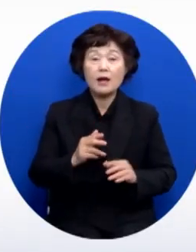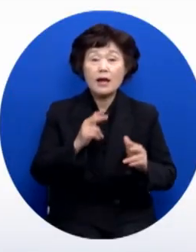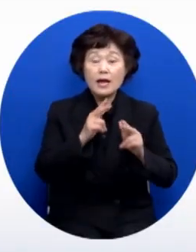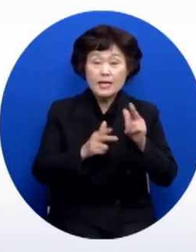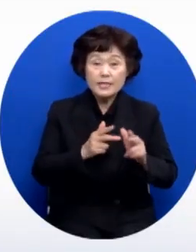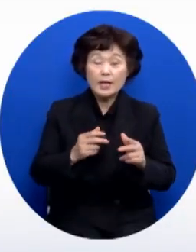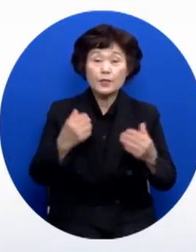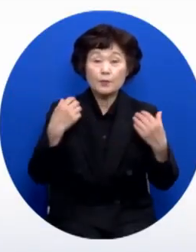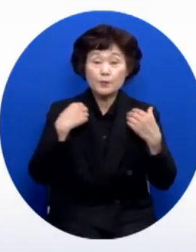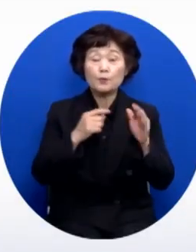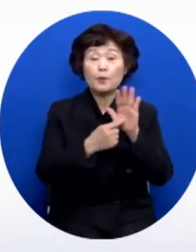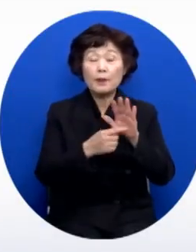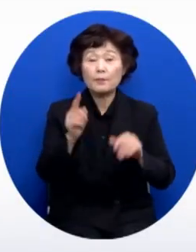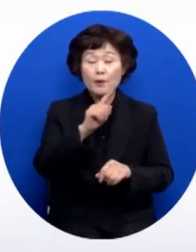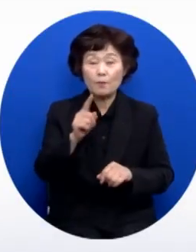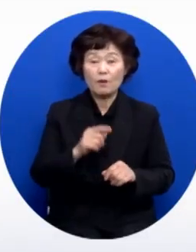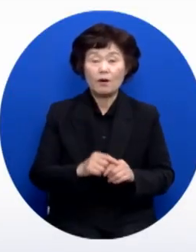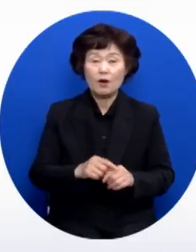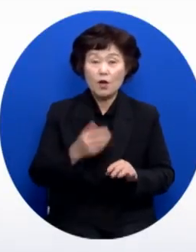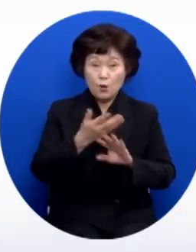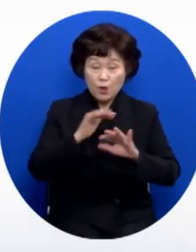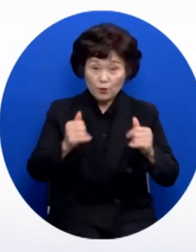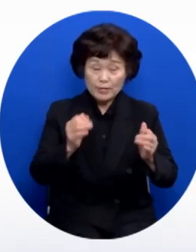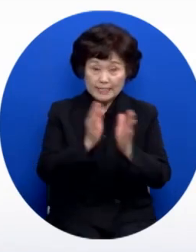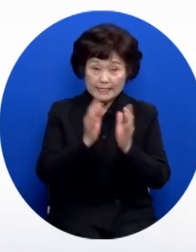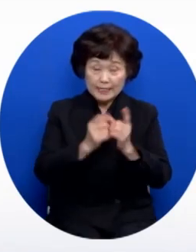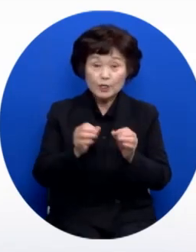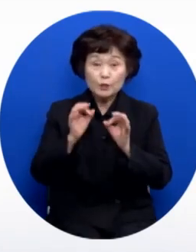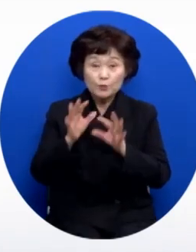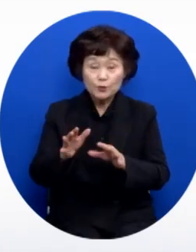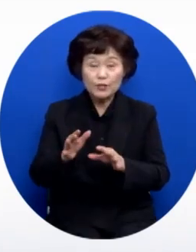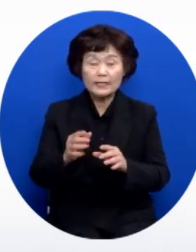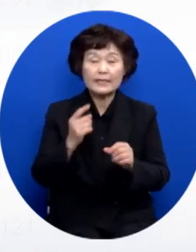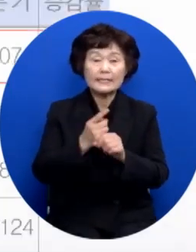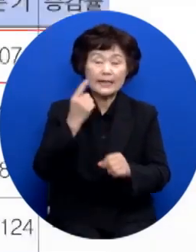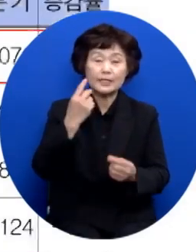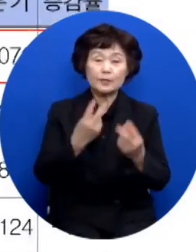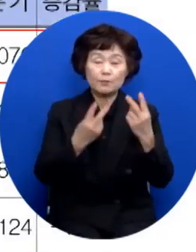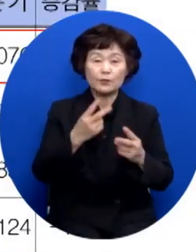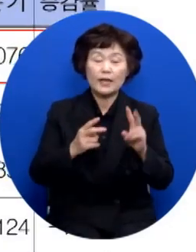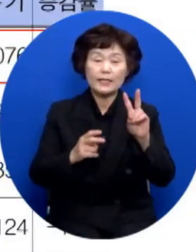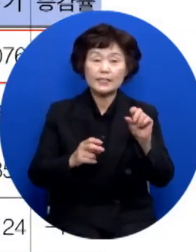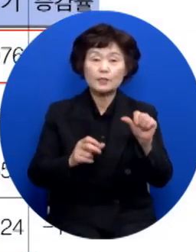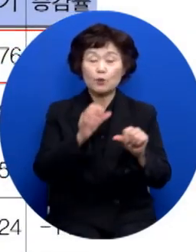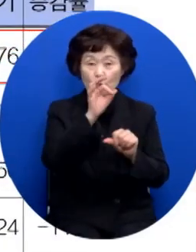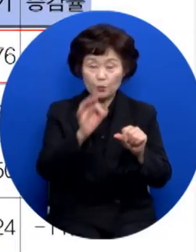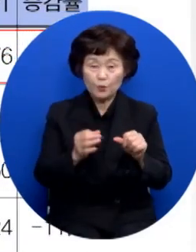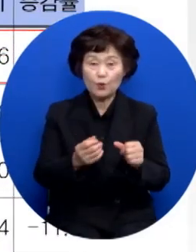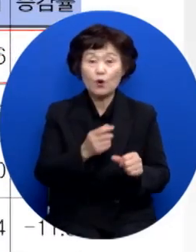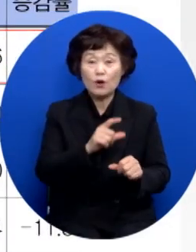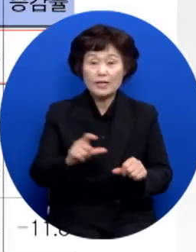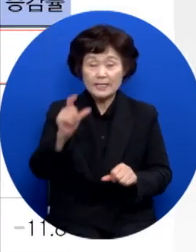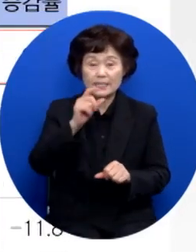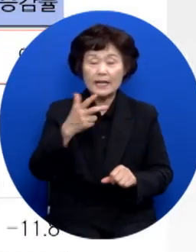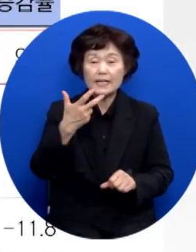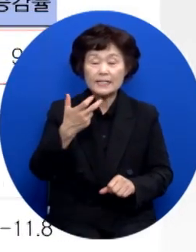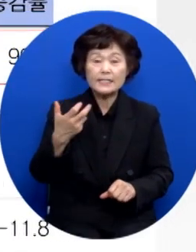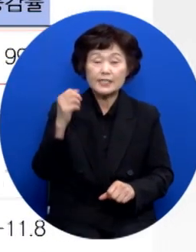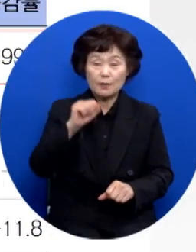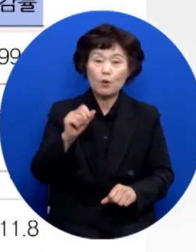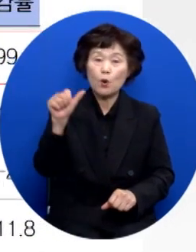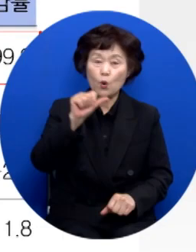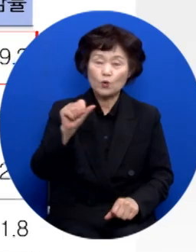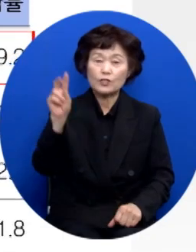산업통상자원부에 따르면 올해 1분기 외국인 직접 투자는 신고 기준 지난해보다 25% 넘게 증가한 70억 5천만